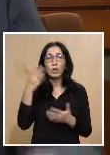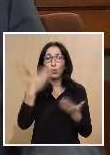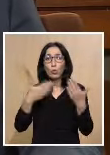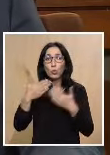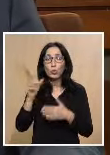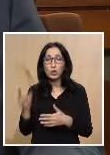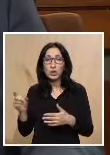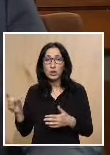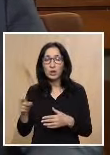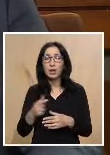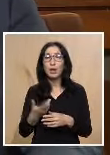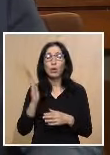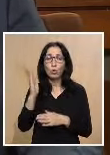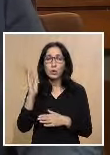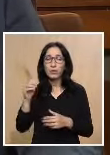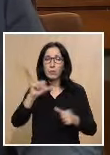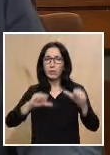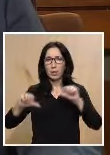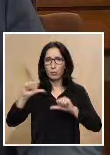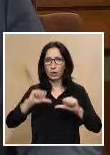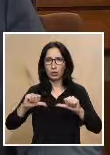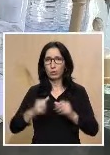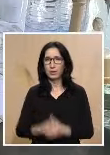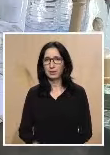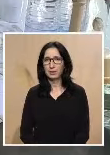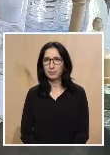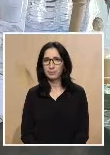учените в този институт? Отиваме в лабораторията.